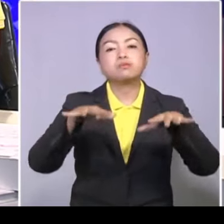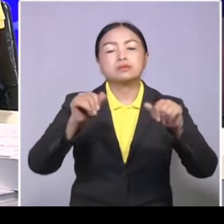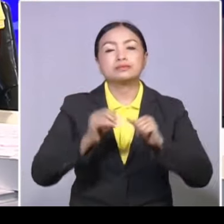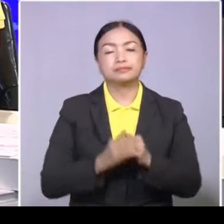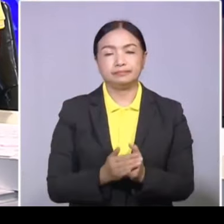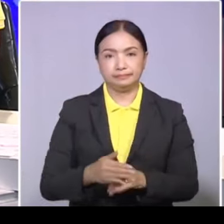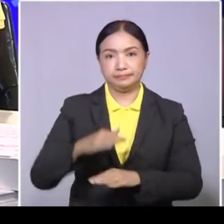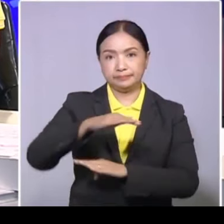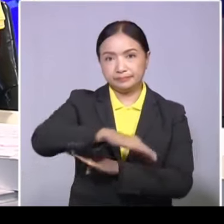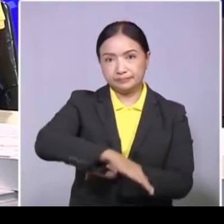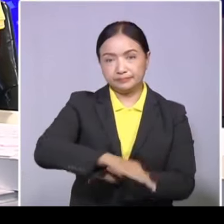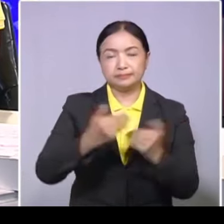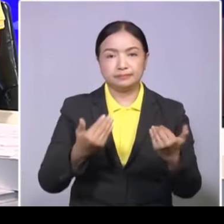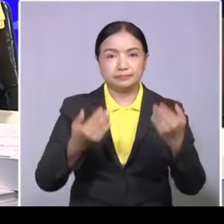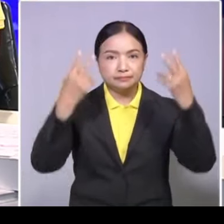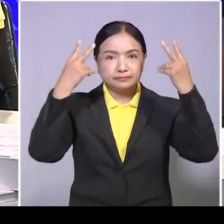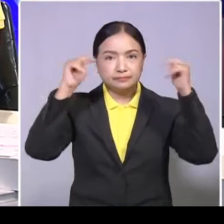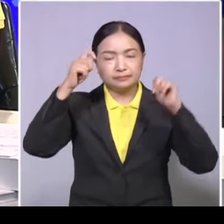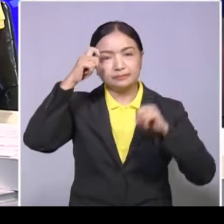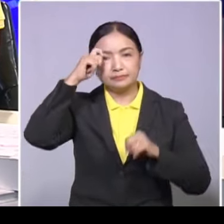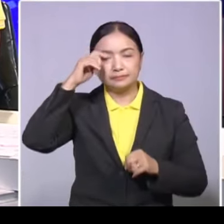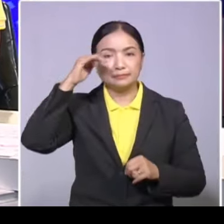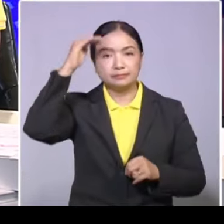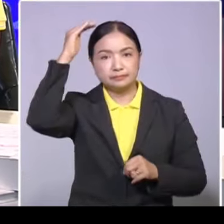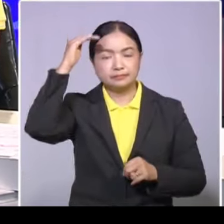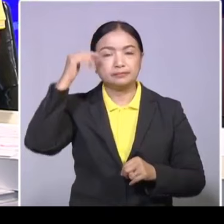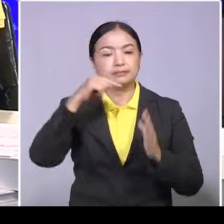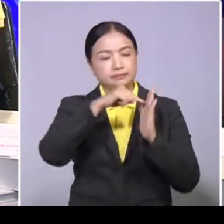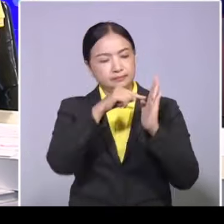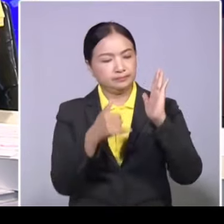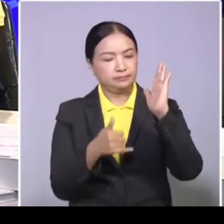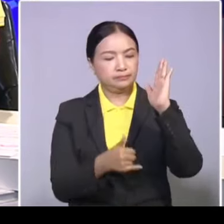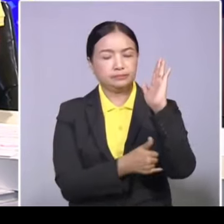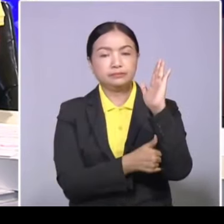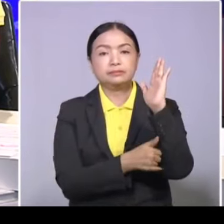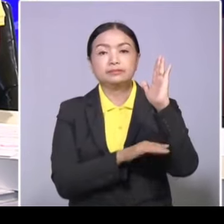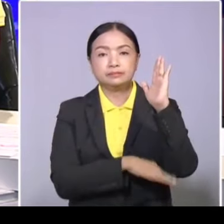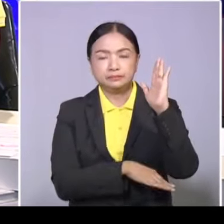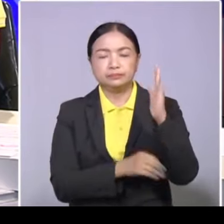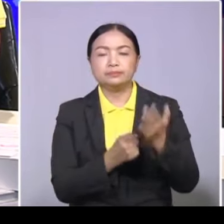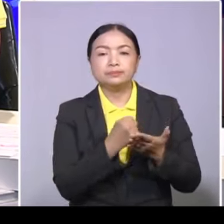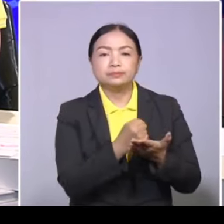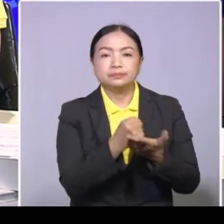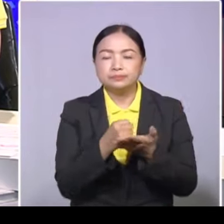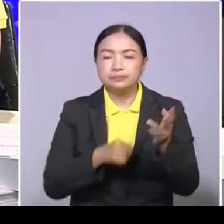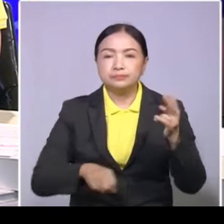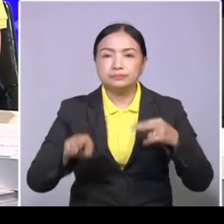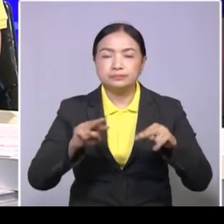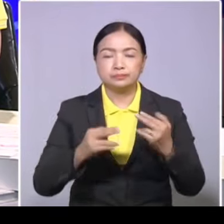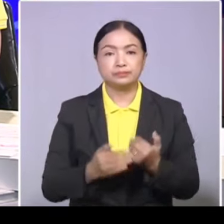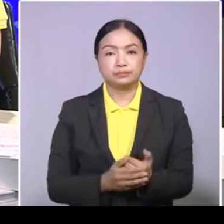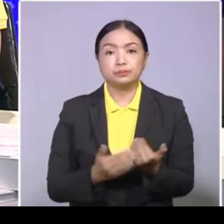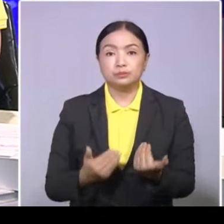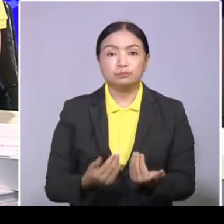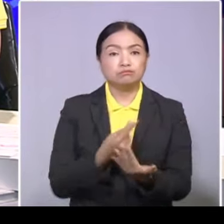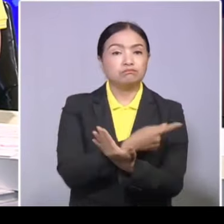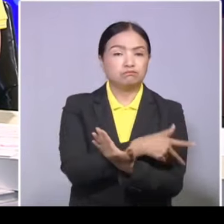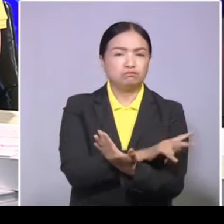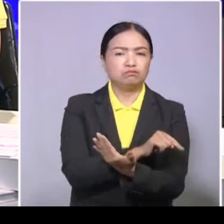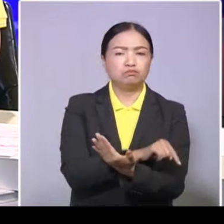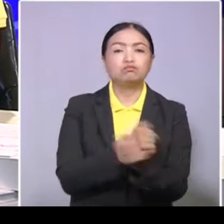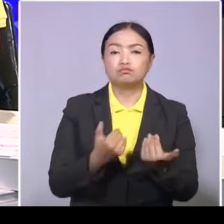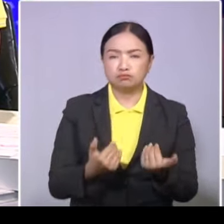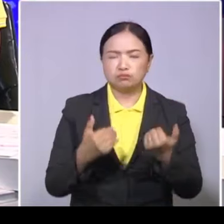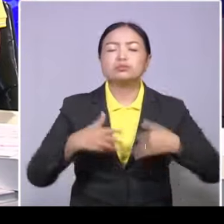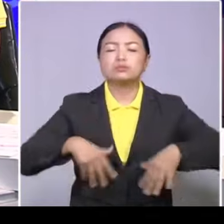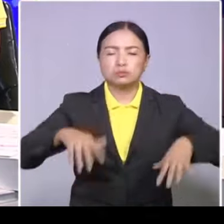ครับท่านนายกรัฐมนตรีท่านเศรษฐาทวีสินจะลงพื้นที่ไปติดตามการให้ความช่วยเหลือขณะที่ในพื้นที่จังหวัดภูเก็ตวันนี้ก็ยังคงมีฝนตกลงมาอย่